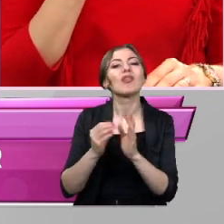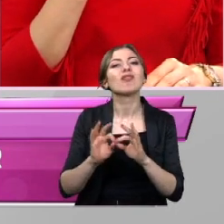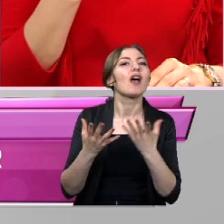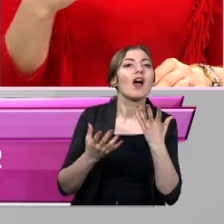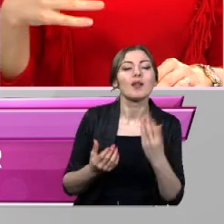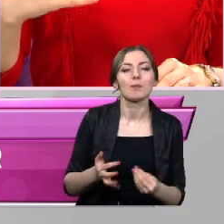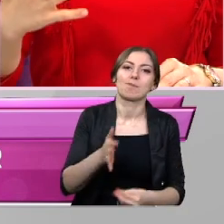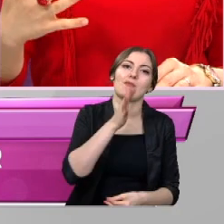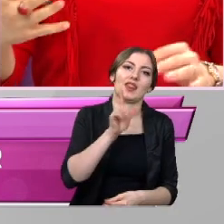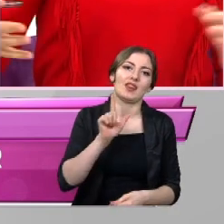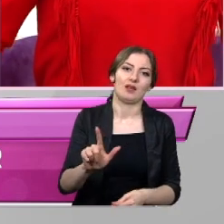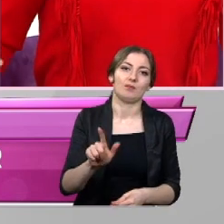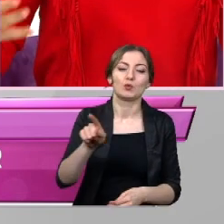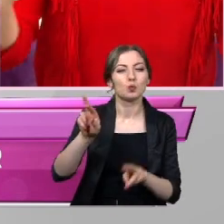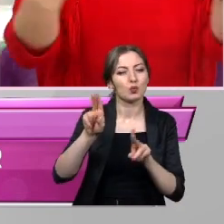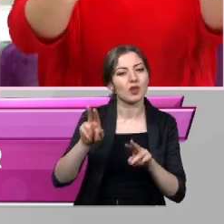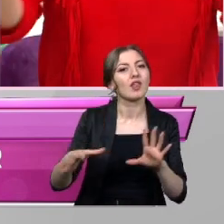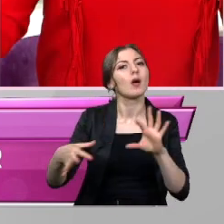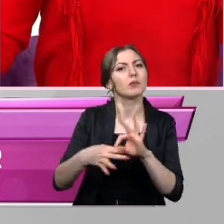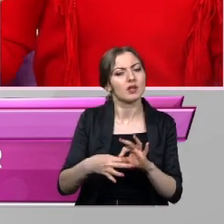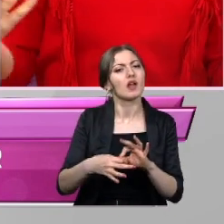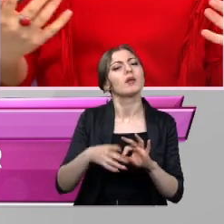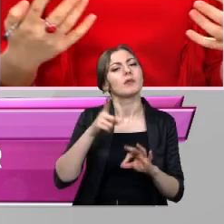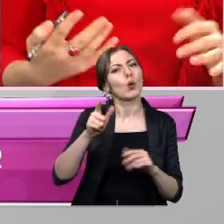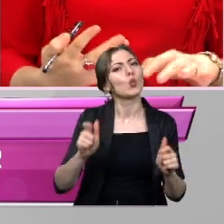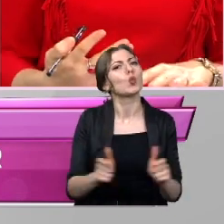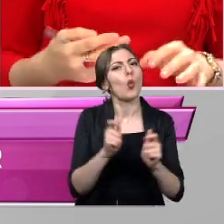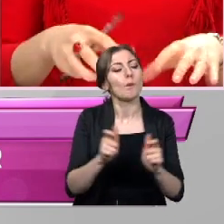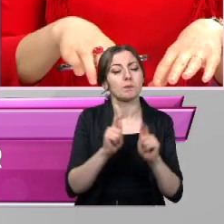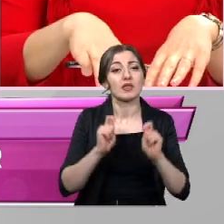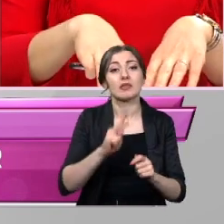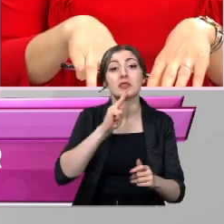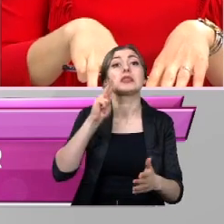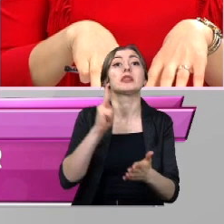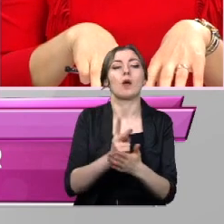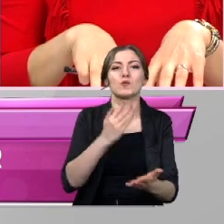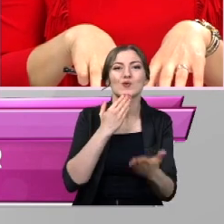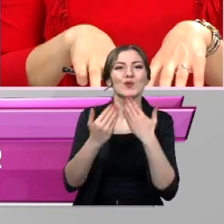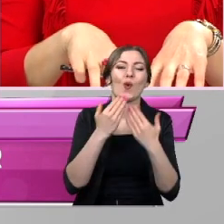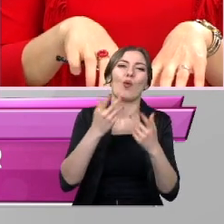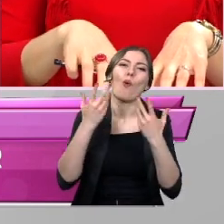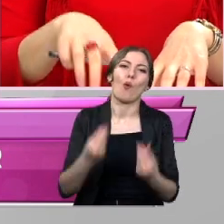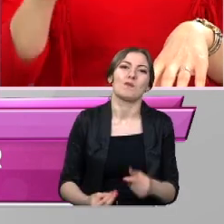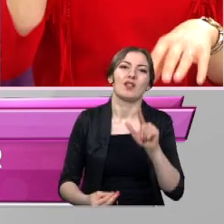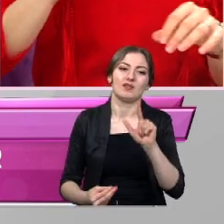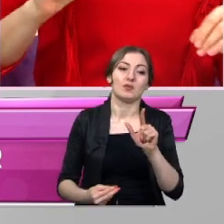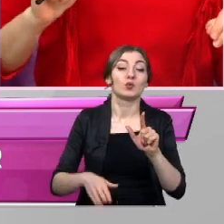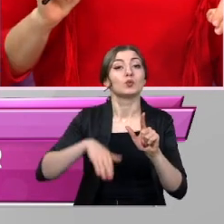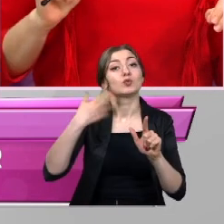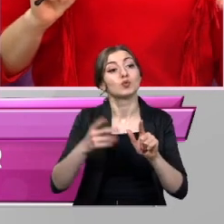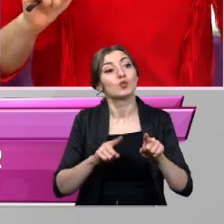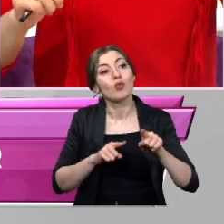olduğunu bilmeli bununla ilgili böyle aile toplantısı yapıp net bir şekilde konuşup bunları oluşturmalıyız ve sonra da